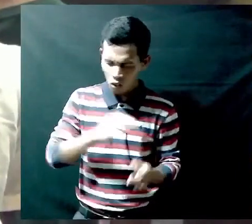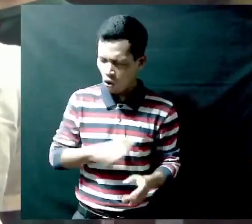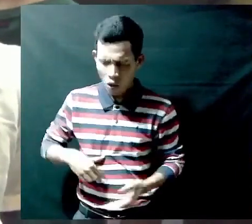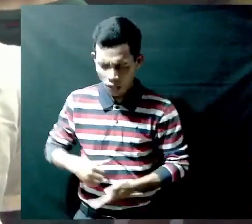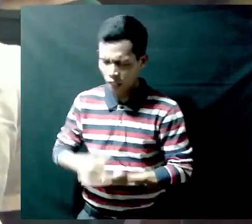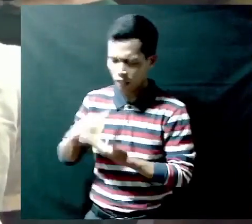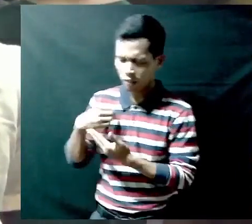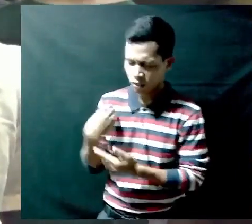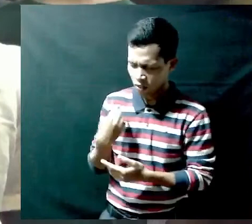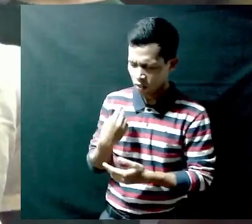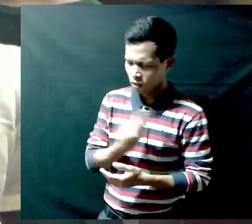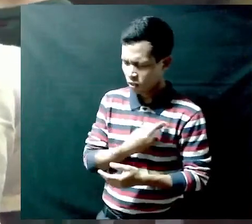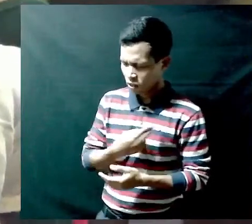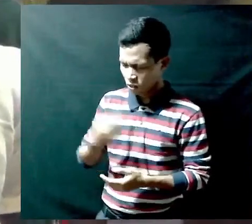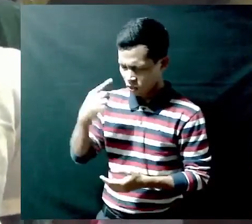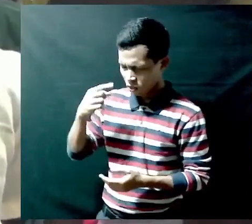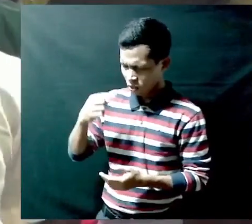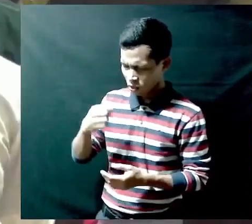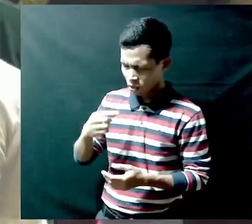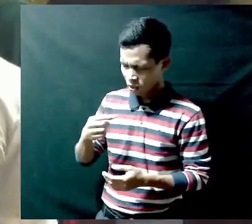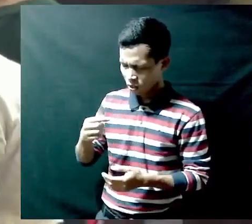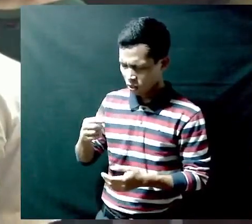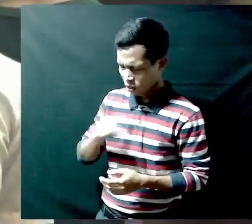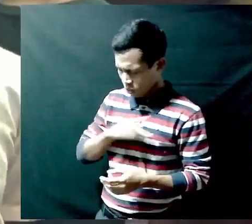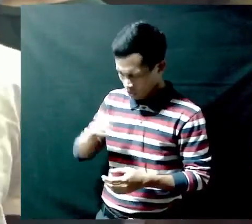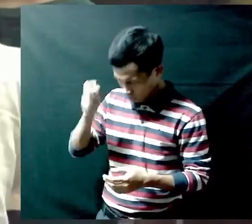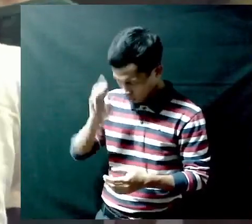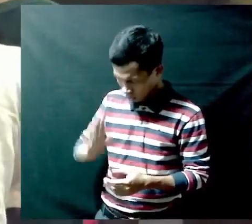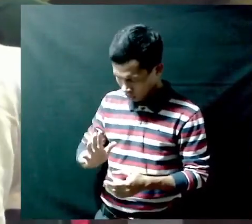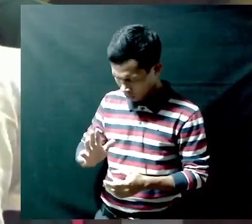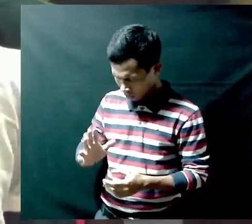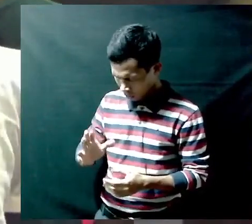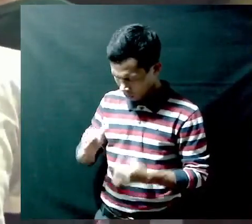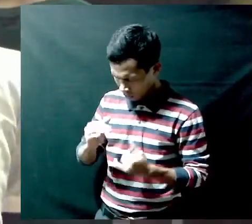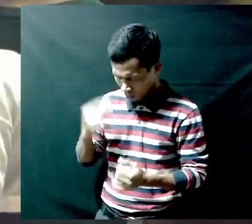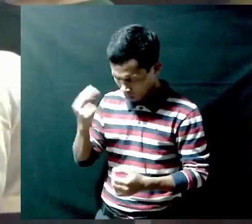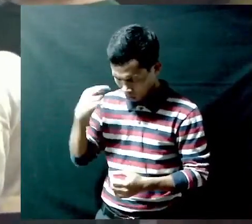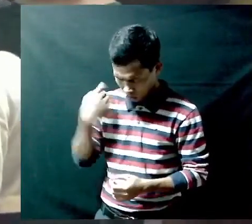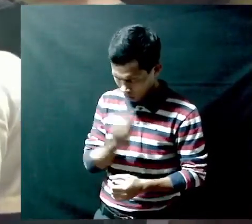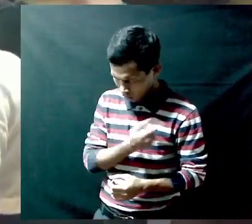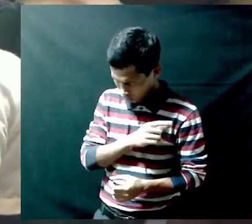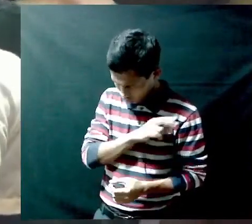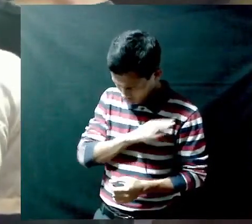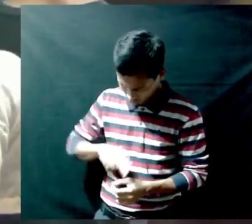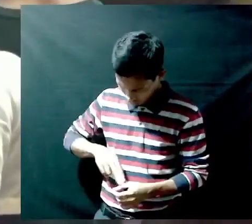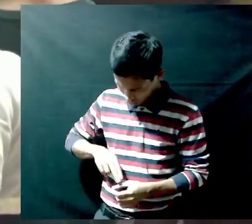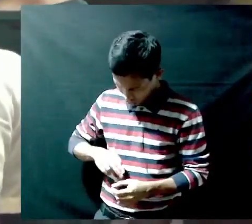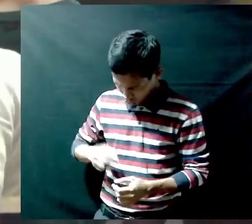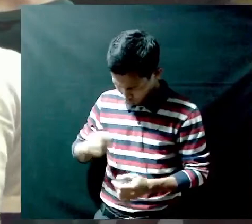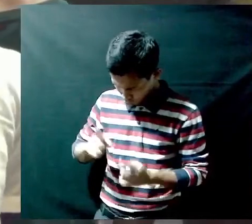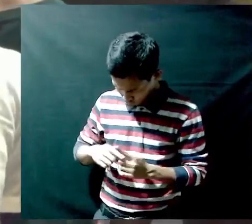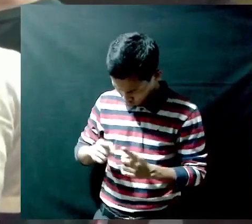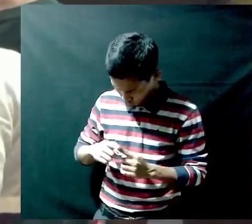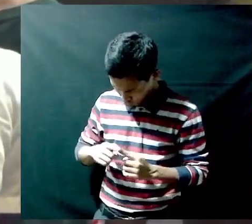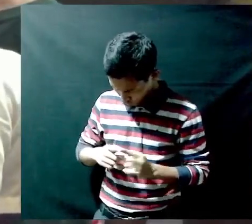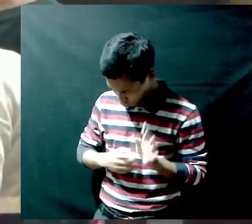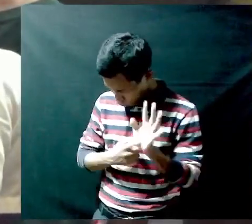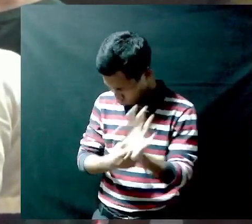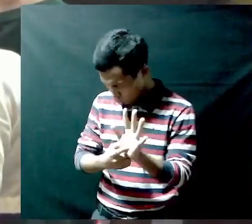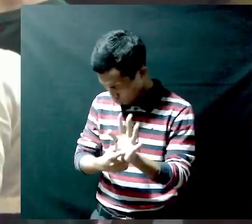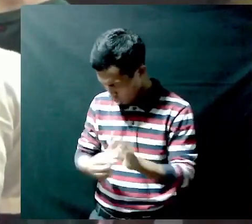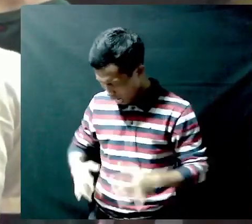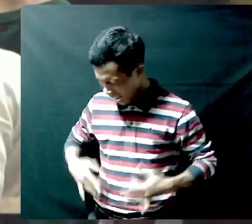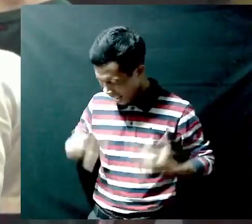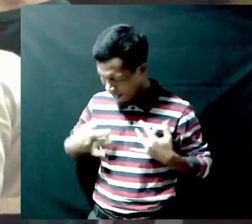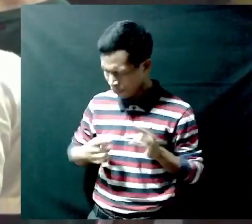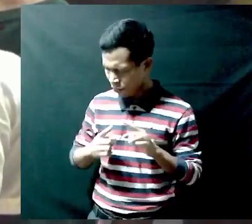kami, dakilang Diyos. I pray that you just use us, Lord, and dedicate our lives to you, Lord. We just want to give